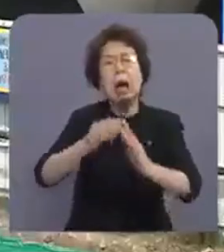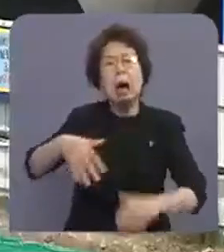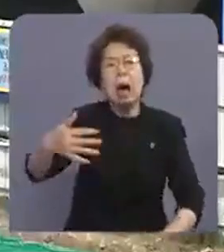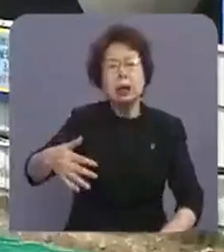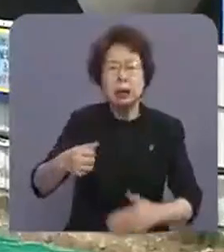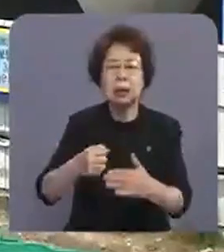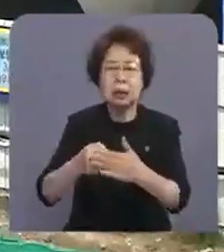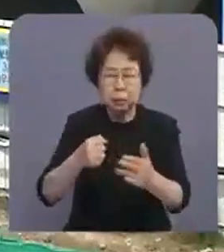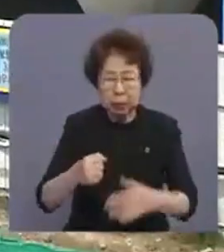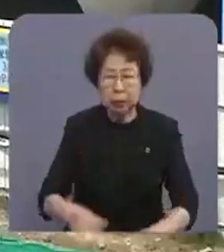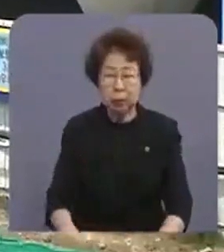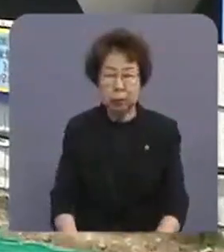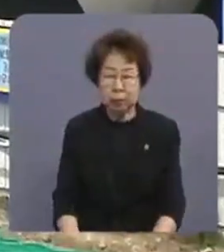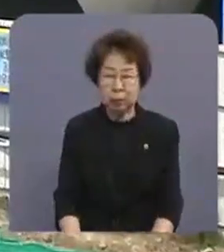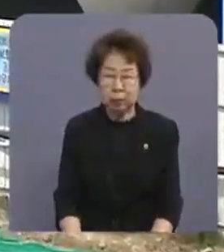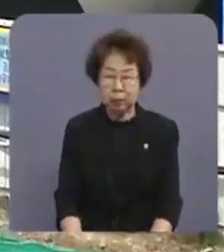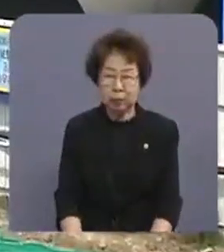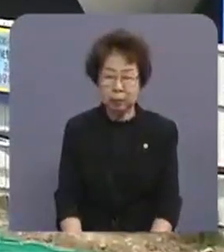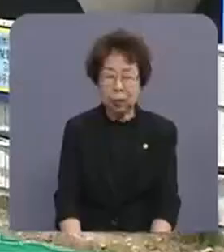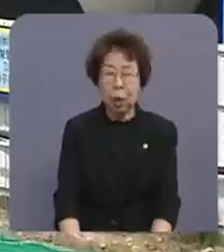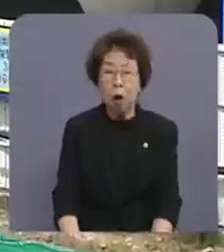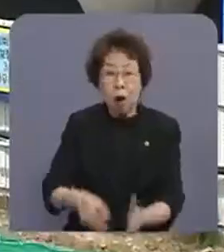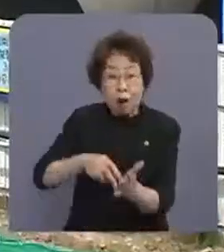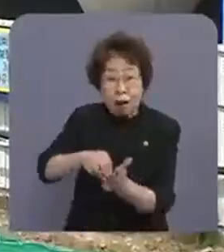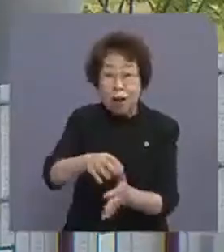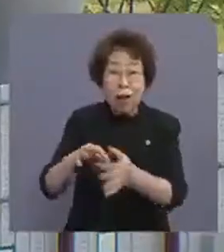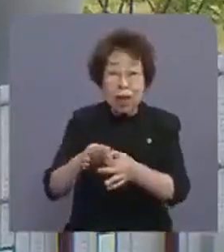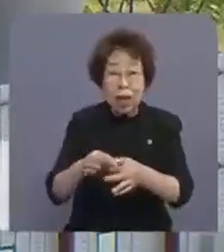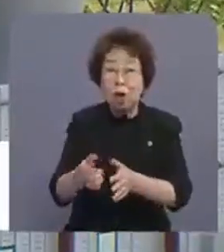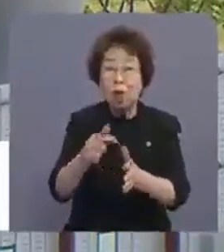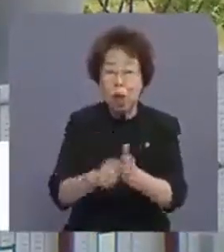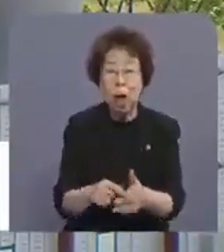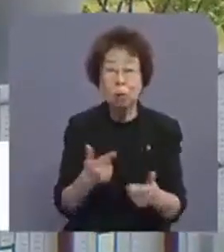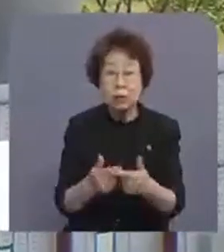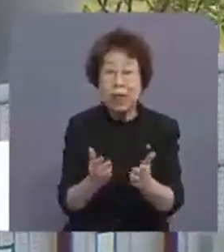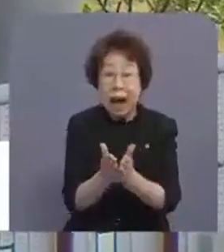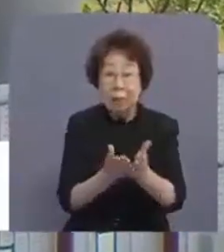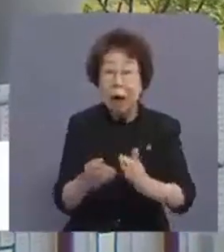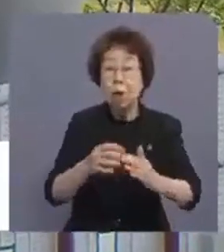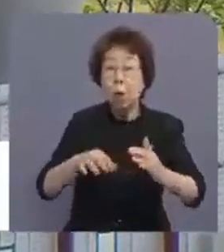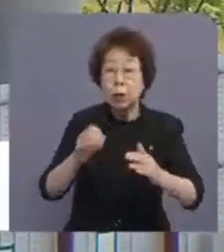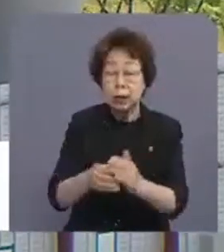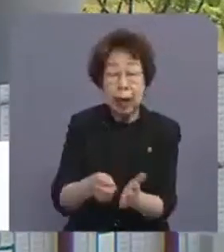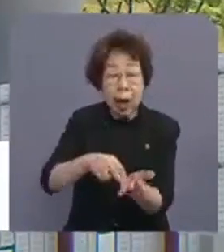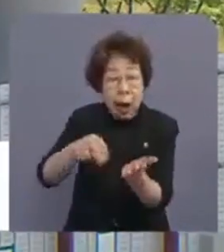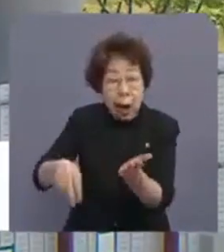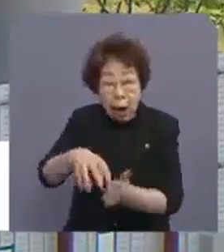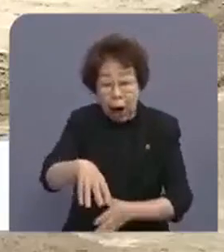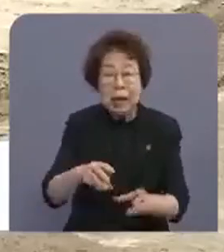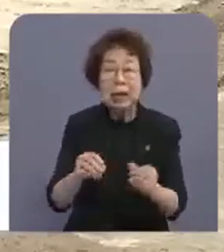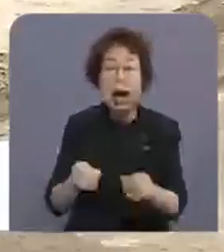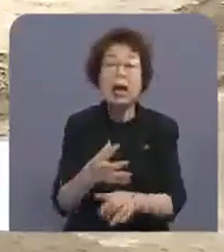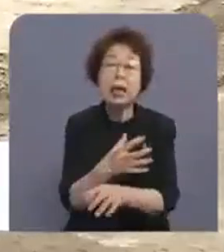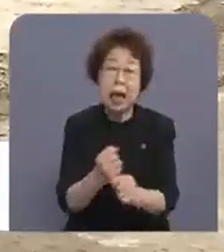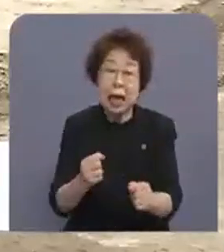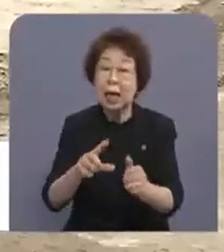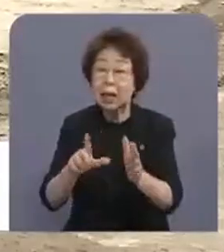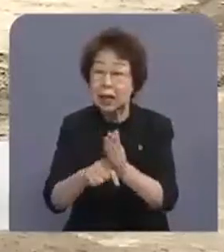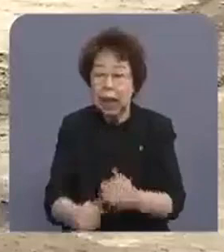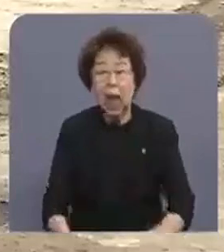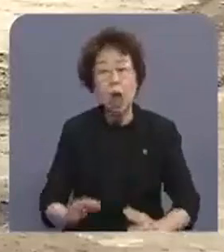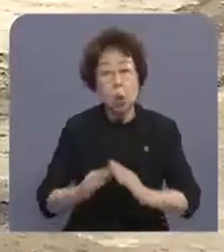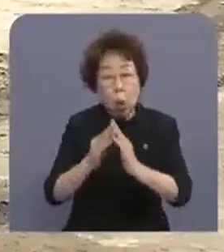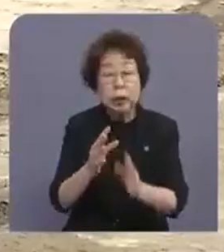시작조차 못했기 때문입니다. 보행로 연결을 위해 부산항만공사는 환승센터 토지 매매 계약 당시